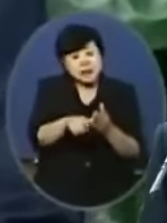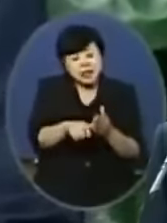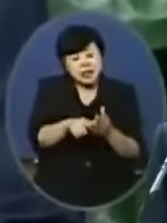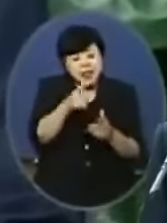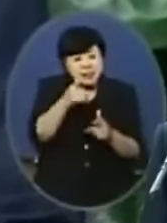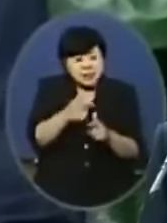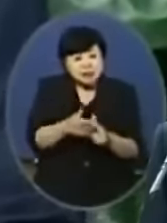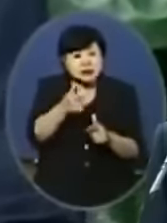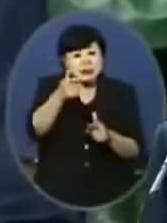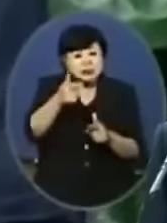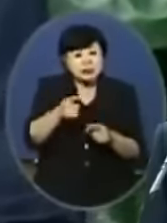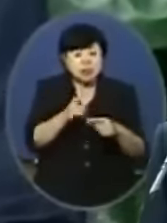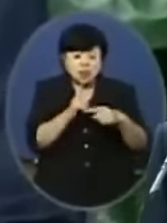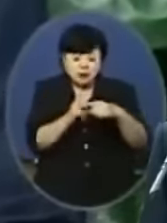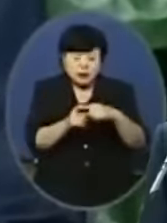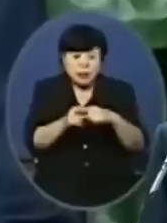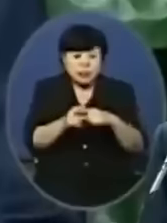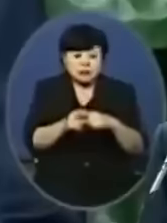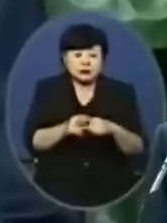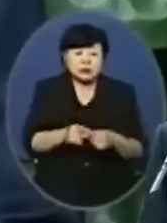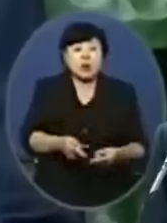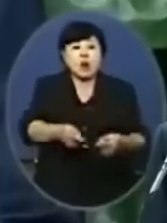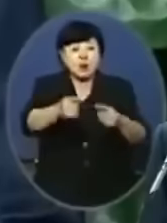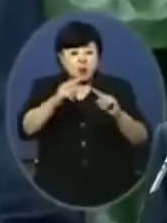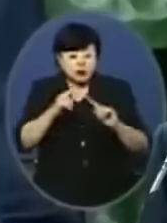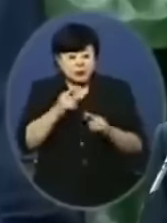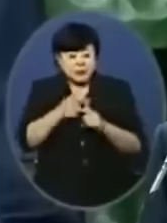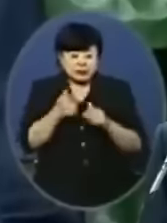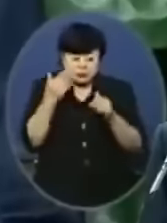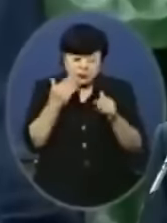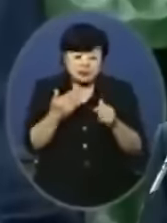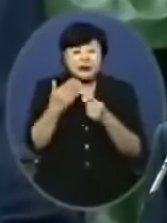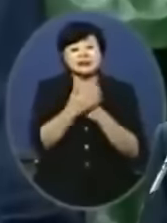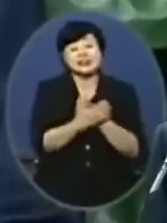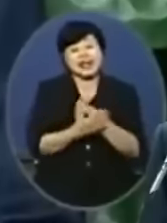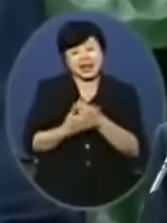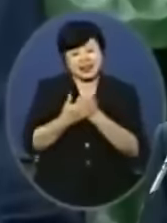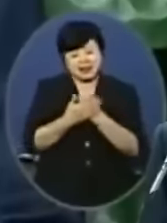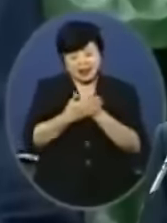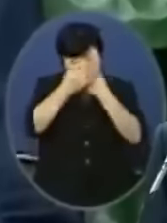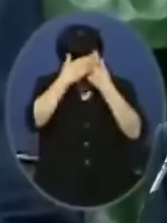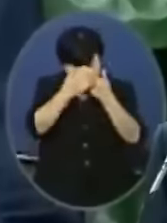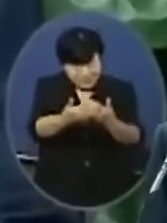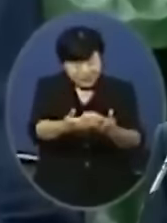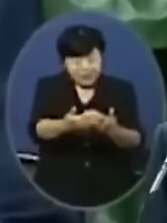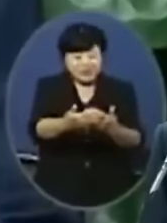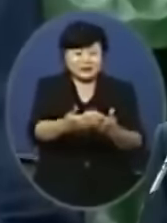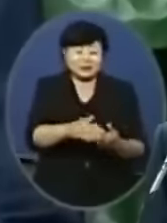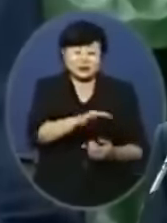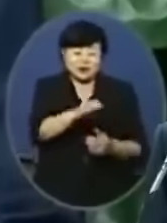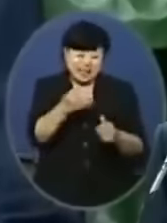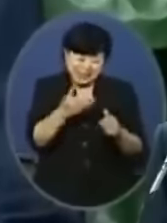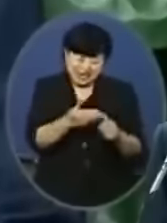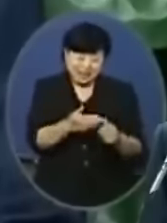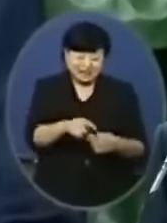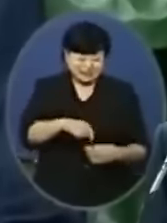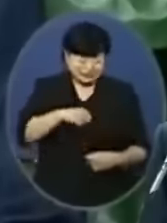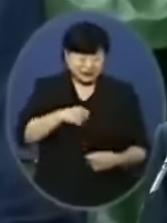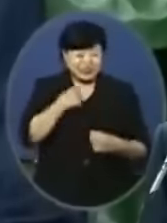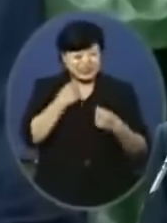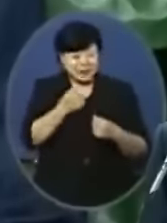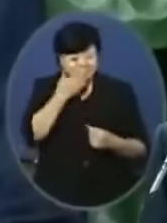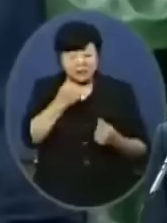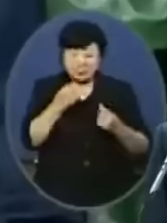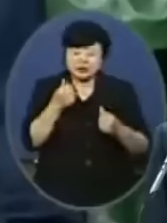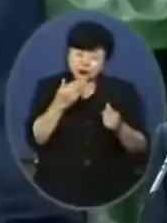그런데 예수님이 플러스 인생으로 모시더라면 예수님은 은혜로 공짜로 우리에게 의롭게 살 수